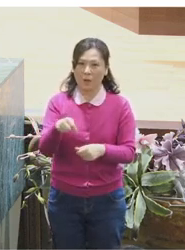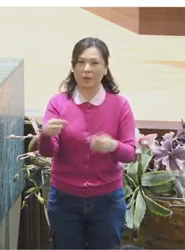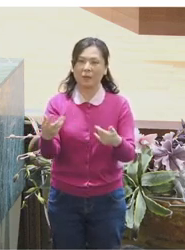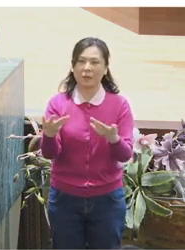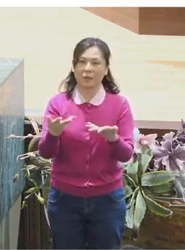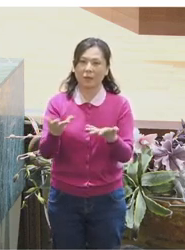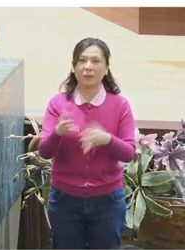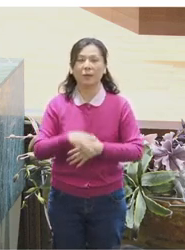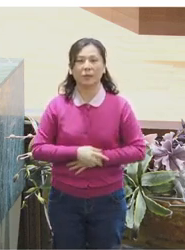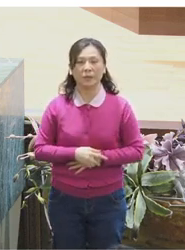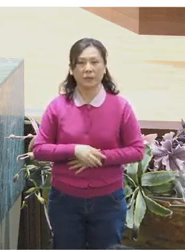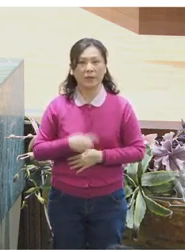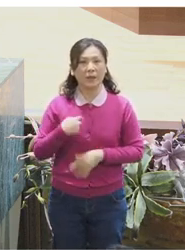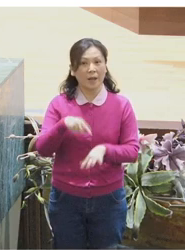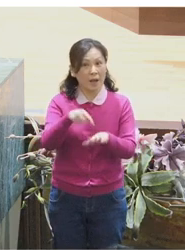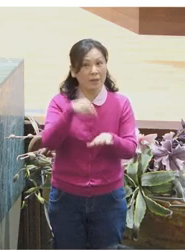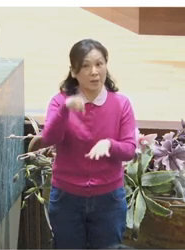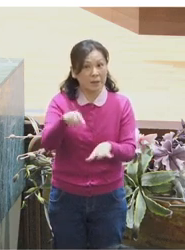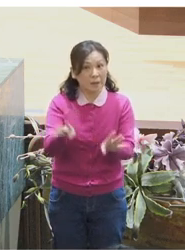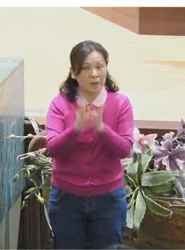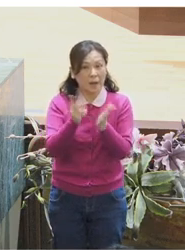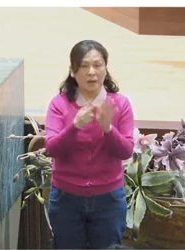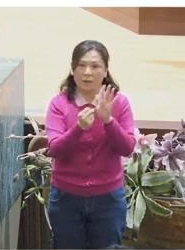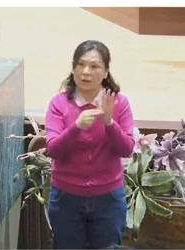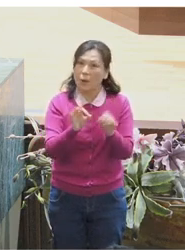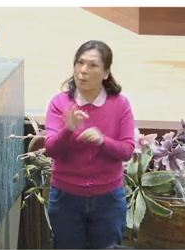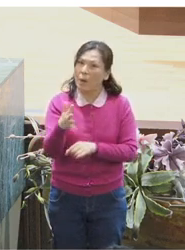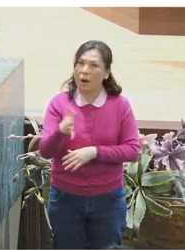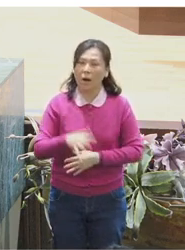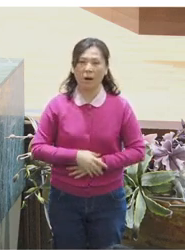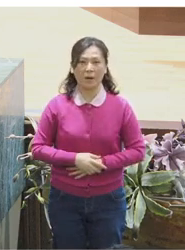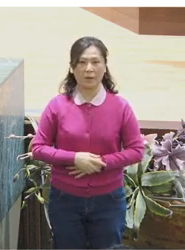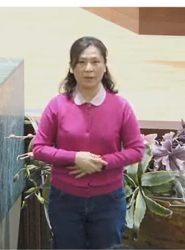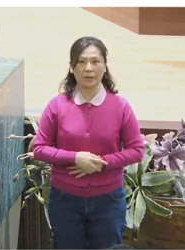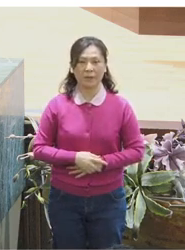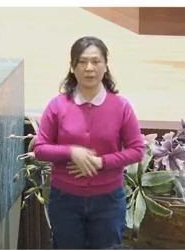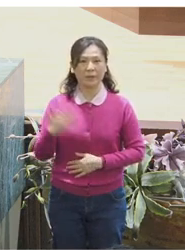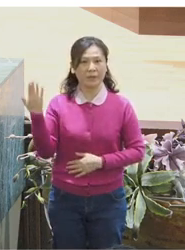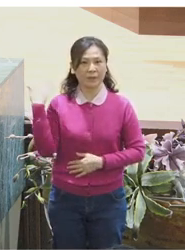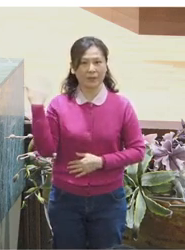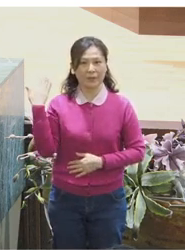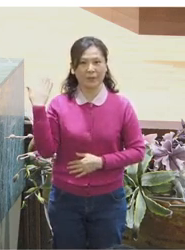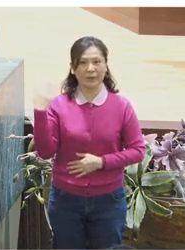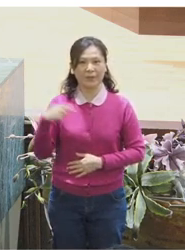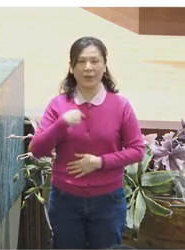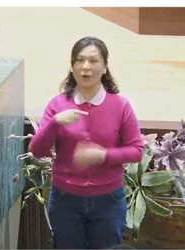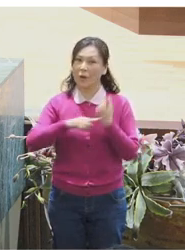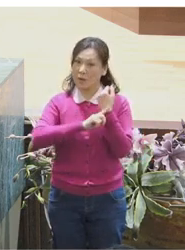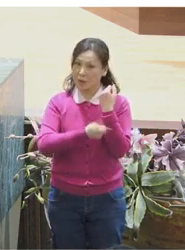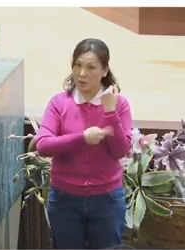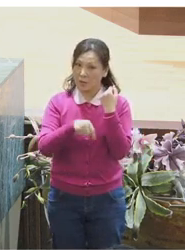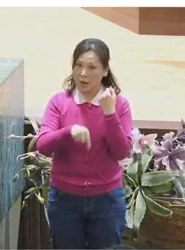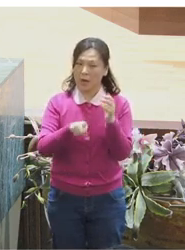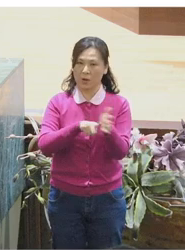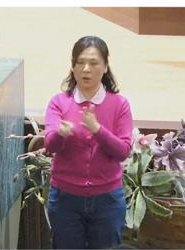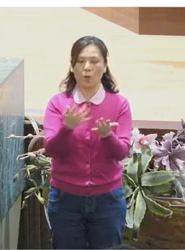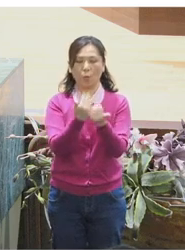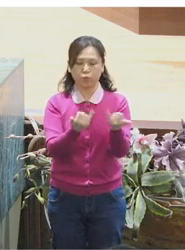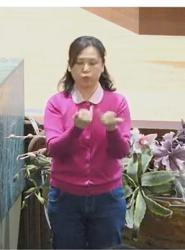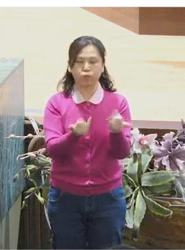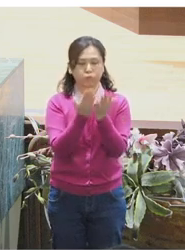为什么要从那么远这边开始讲起呢？就其实呢，就我当时作为一个法律系的学